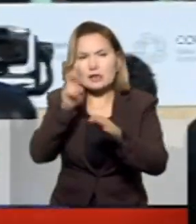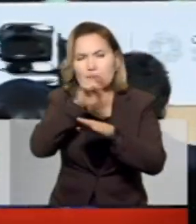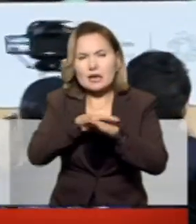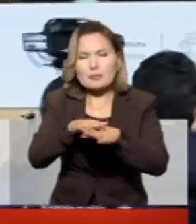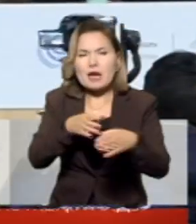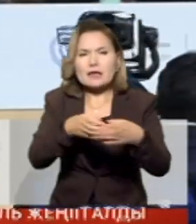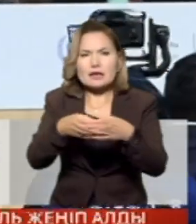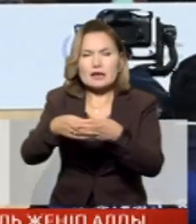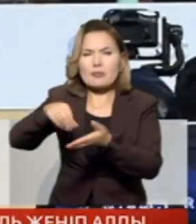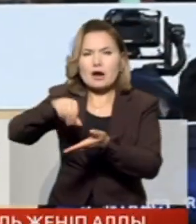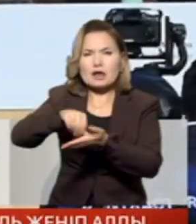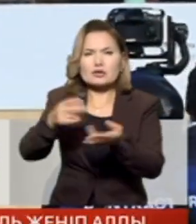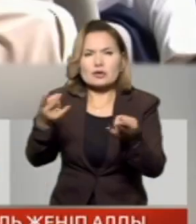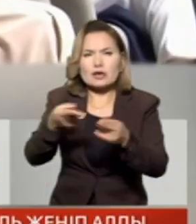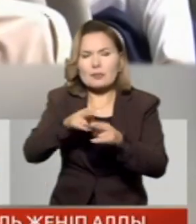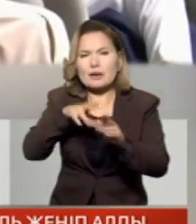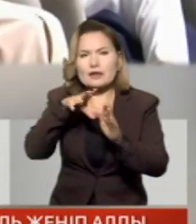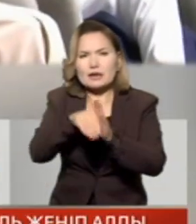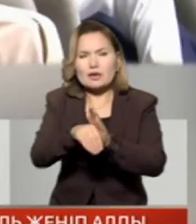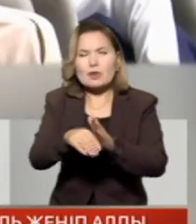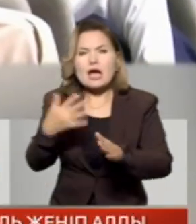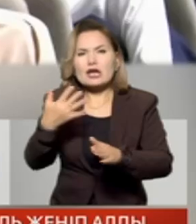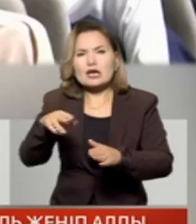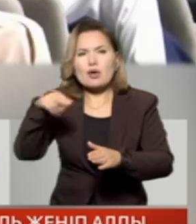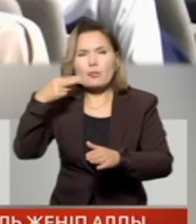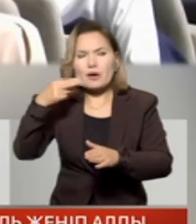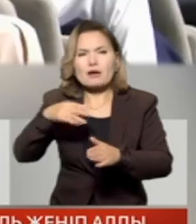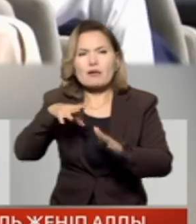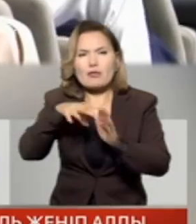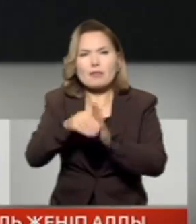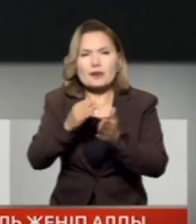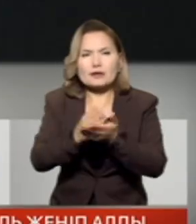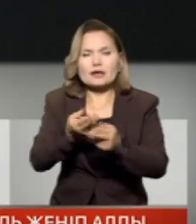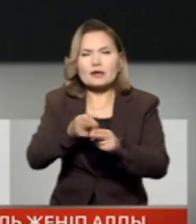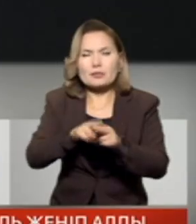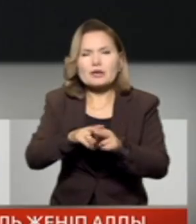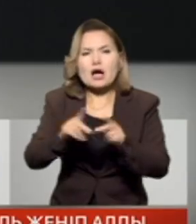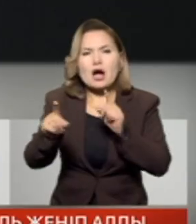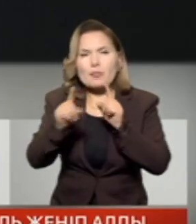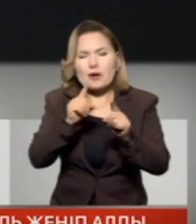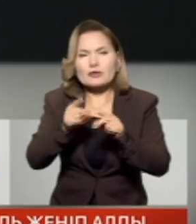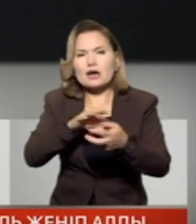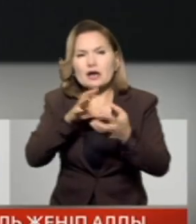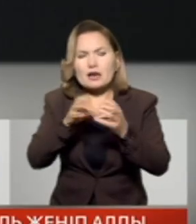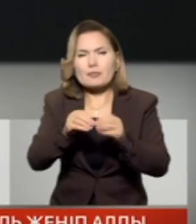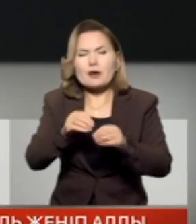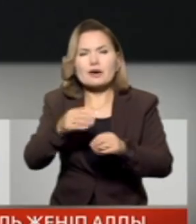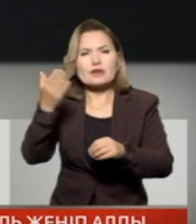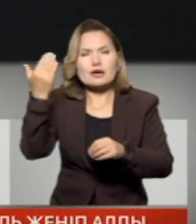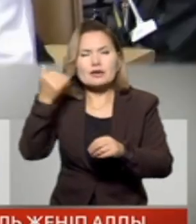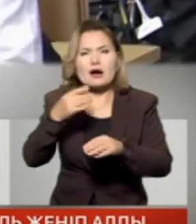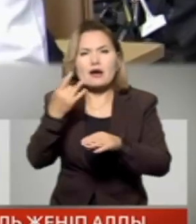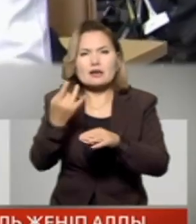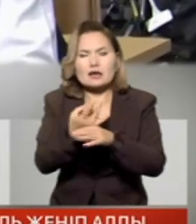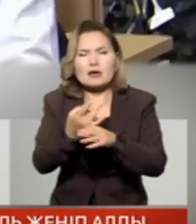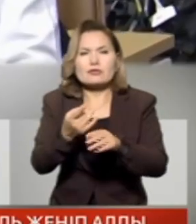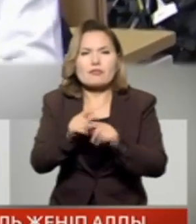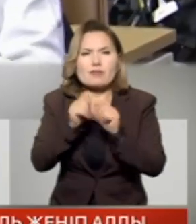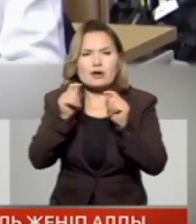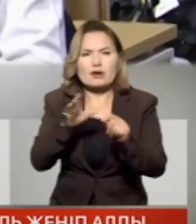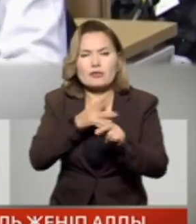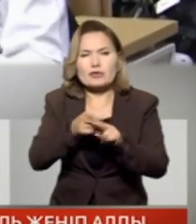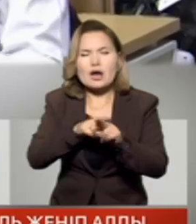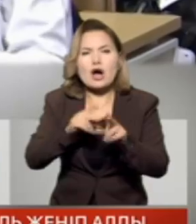елден делегат қатысу керек. Олардың қатарында 50 президент бар. Мұндай жиын посткеңестік кеңістікте алғаш рет ұйымдастырылып